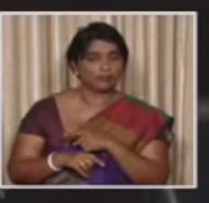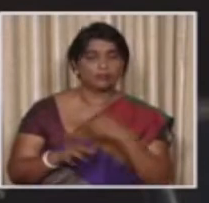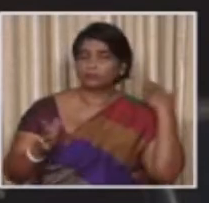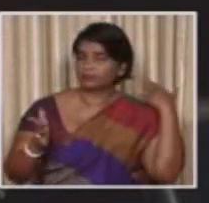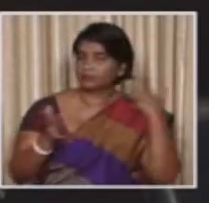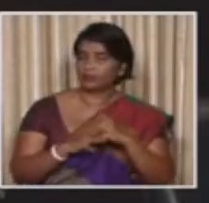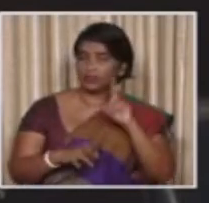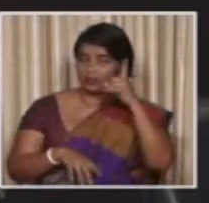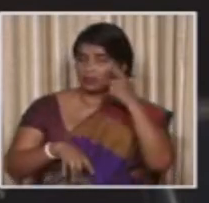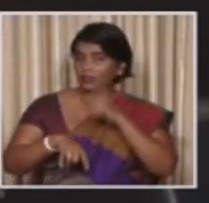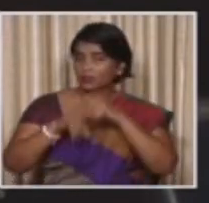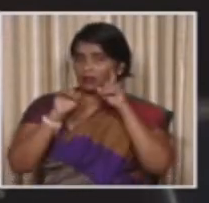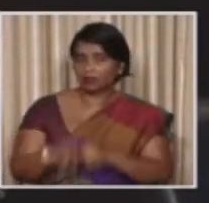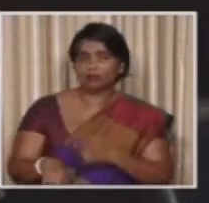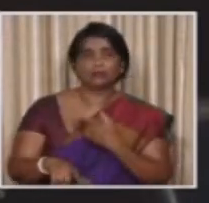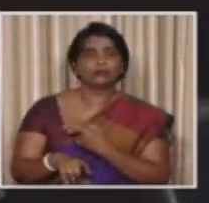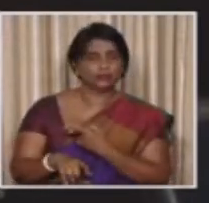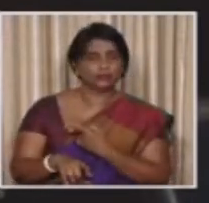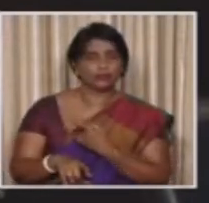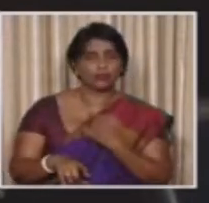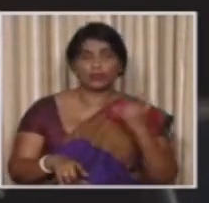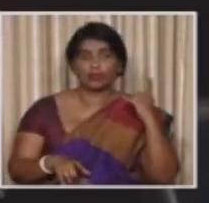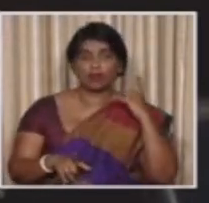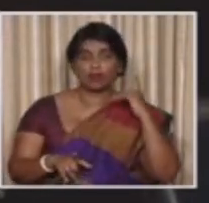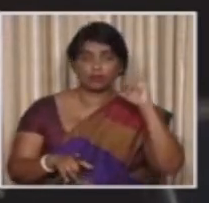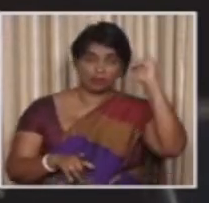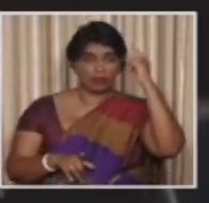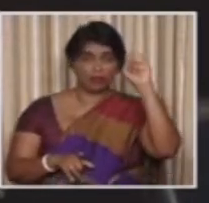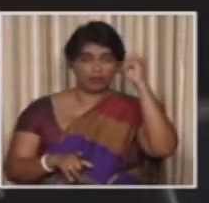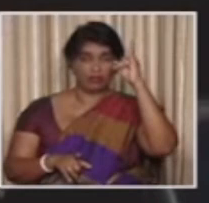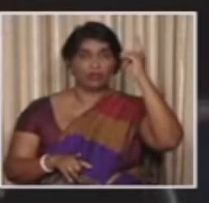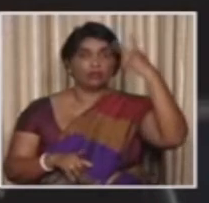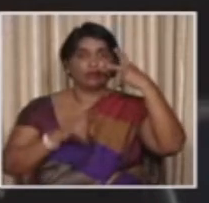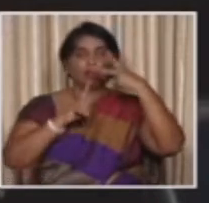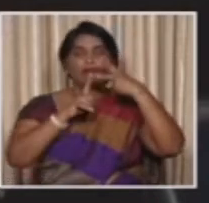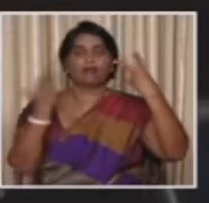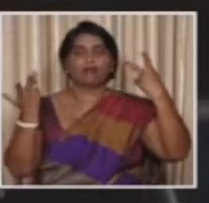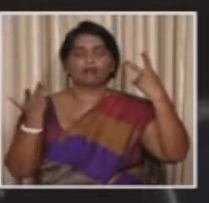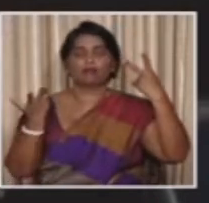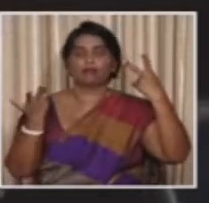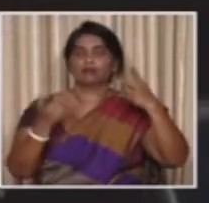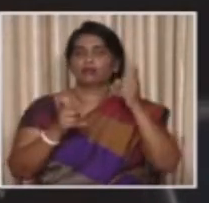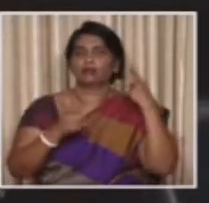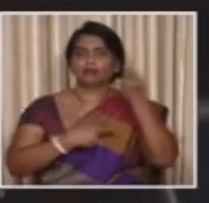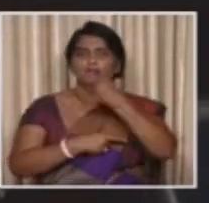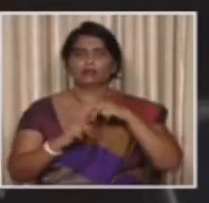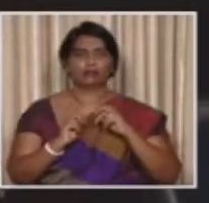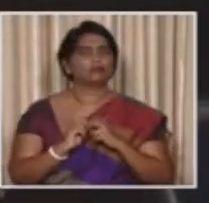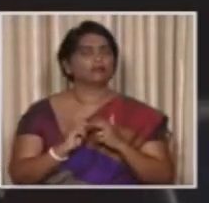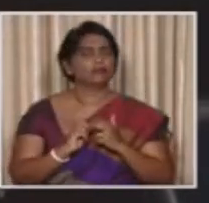ඉතිහාසයේ පළවෙනි වතාවට මේ වෙනිත් සත්‍යක් ඇතිවීම නිසා හමුදාවන් ඇතුලේ ගැටලුවක් මතුලා තිනවා කරු රාජ්‍ය අමතුමනි.